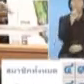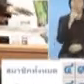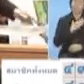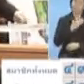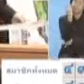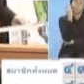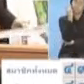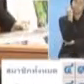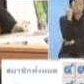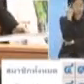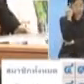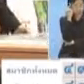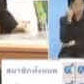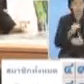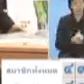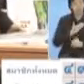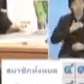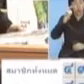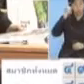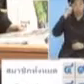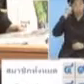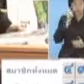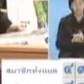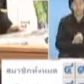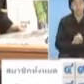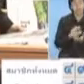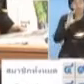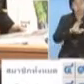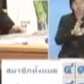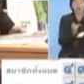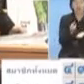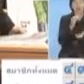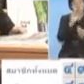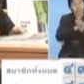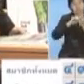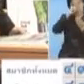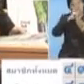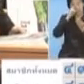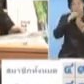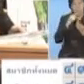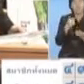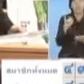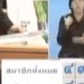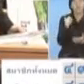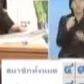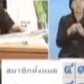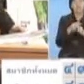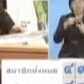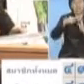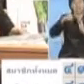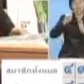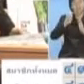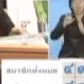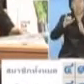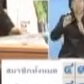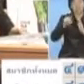ว่าในเมื่อเรารับรู้แล้วว่าทุนผูกขาดค้าข้าวในประเทศไทยหนีไม่พ้นเสี่ยเปียงเพราะเสี่ยเปียงเป็นคน